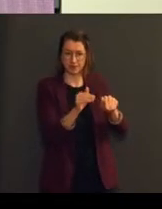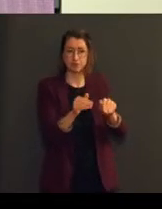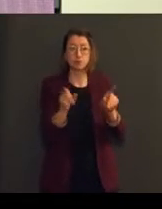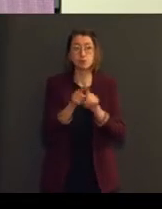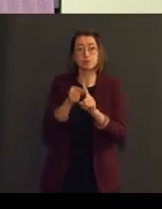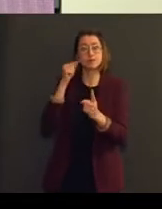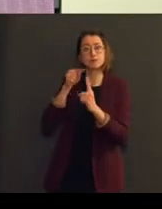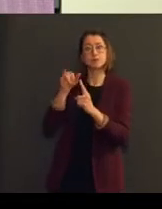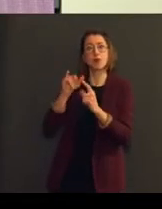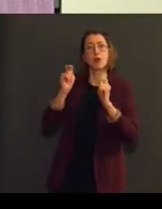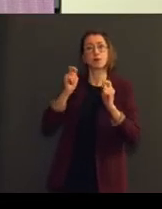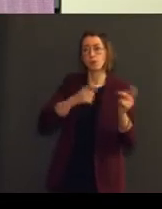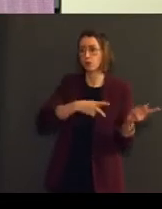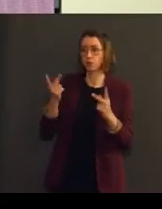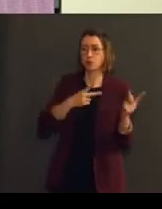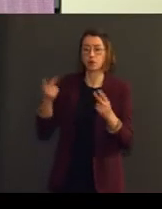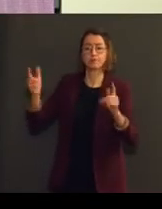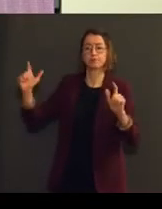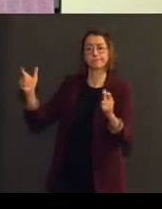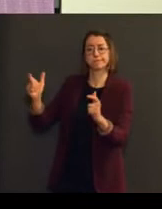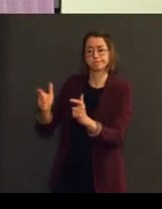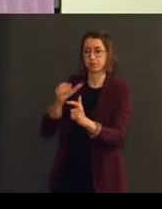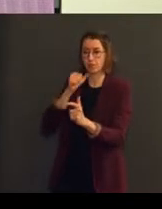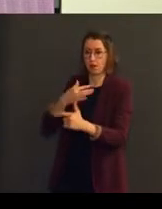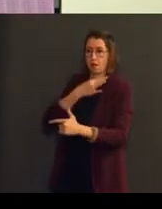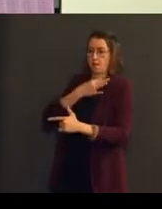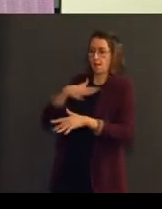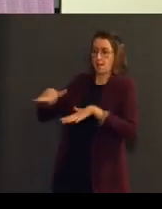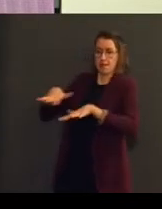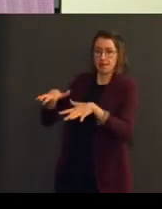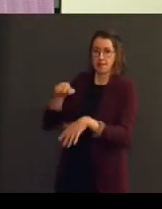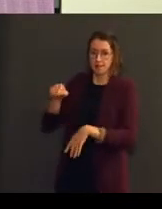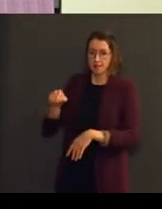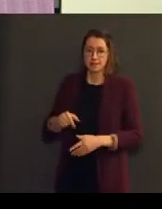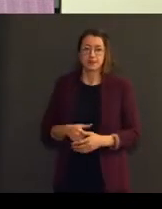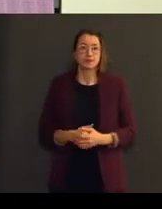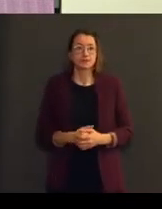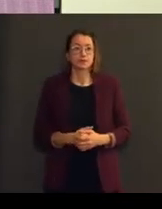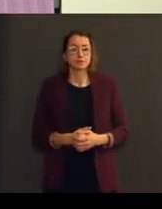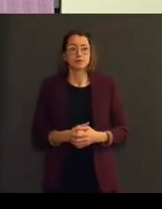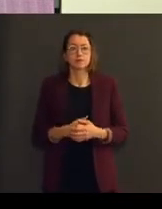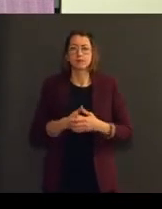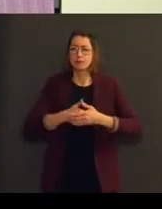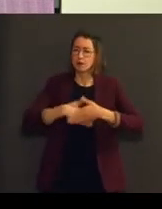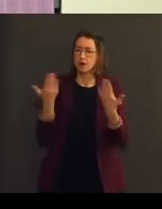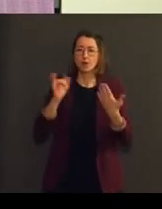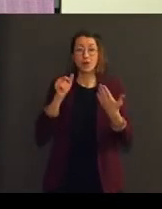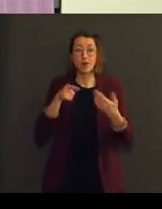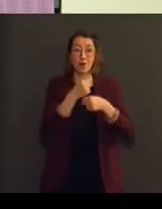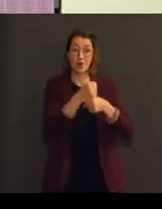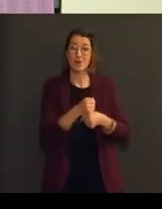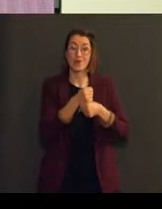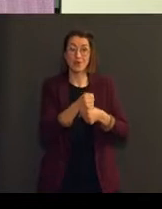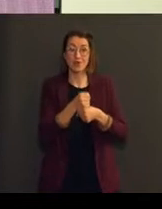de santé du pays. Et donc, très clairement, c'est au niveau des maisons de repos et de soins, là où les personnes les plus âgées, les plus fragiles